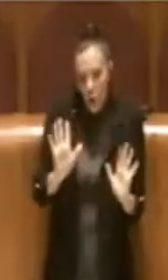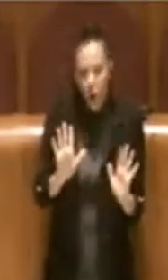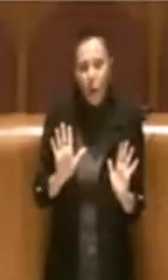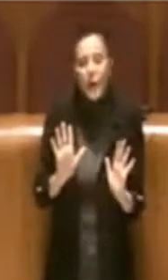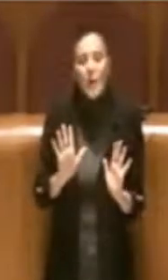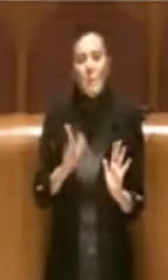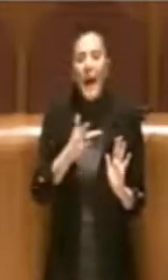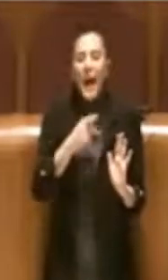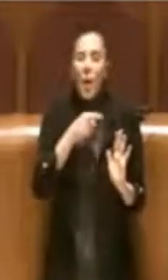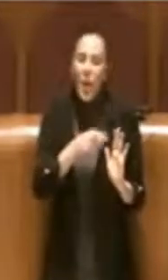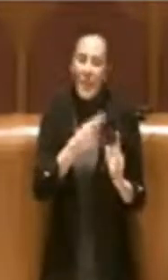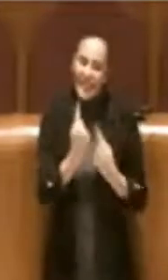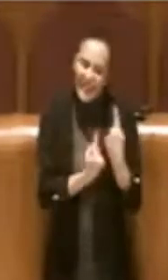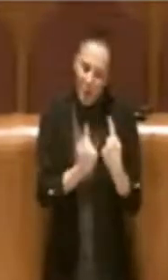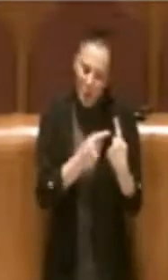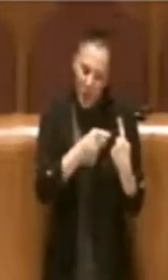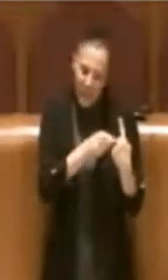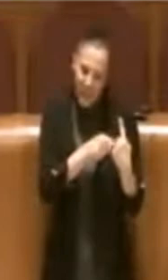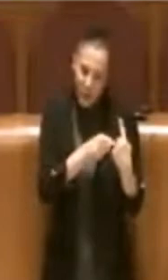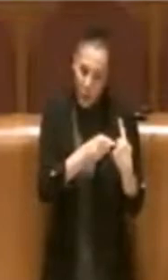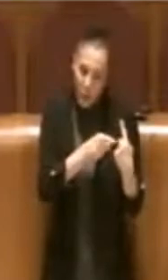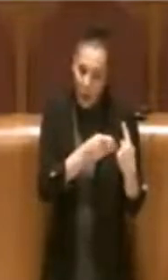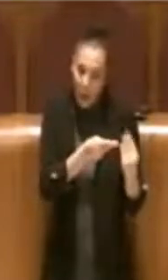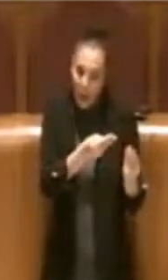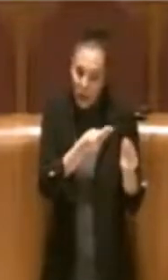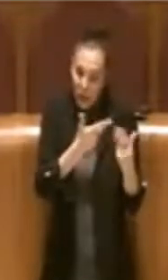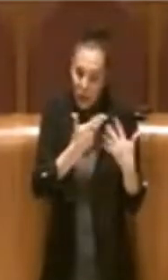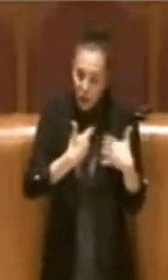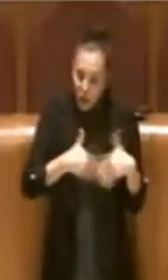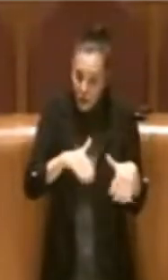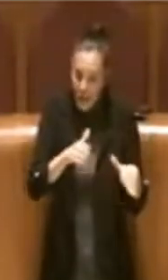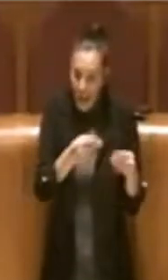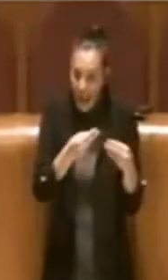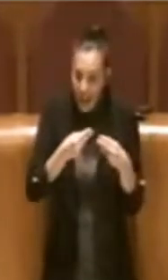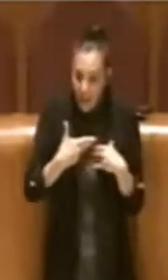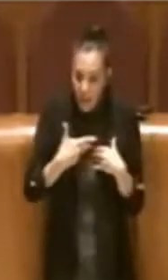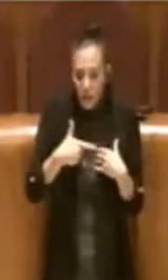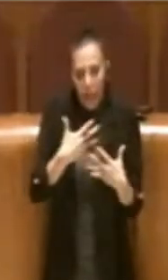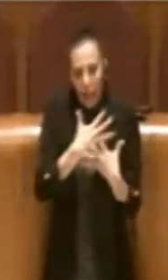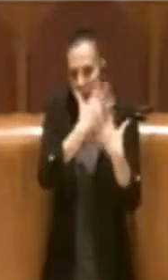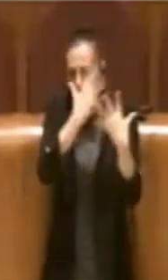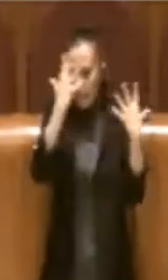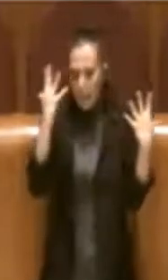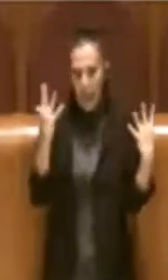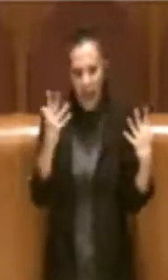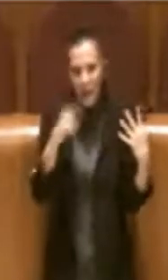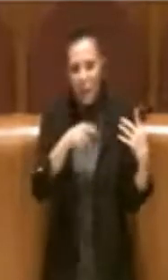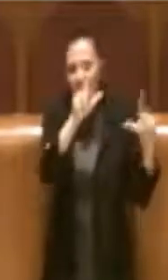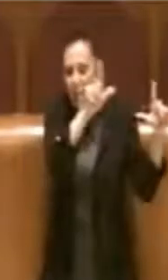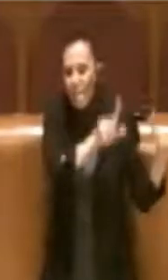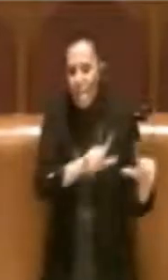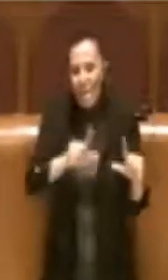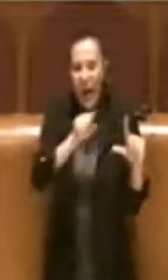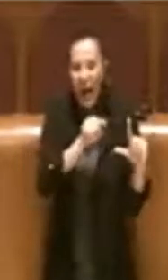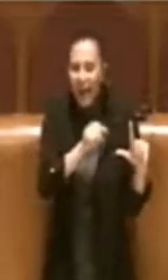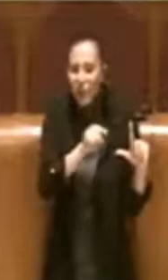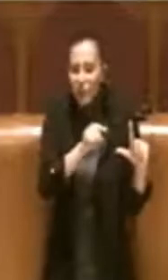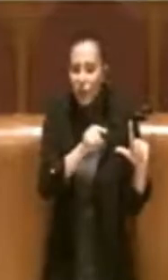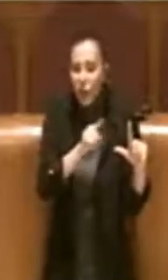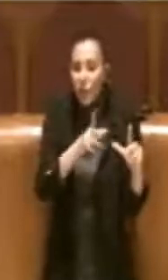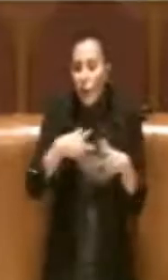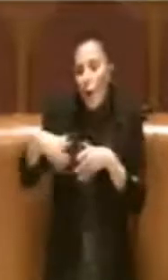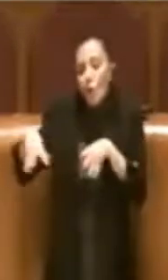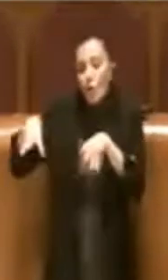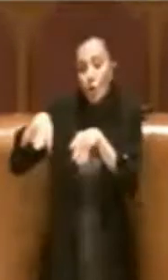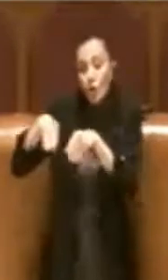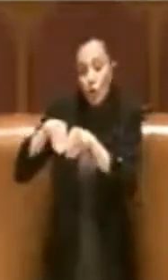una fotografia che ci lascia insomma abbastanza chiara un'immagine di giunte e